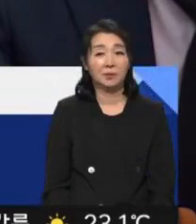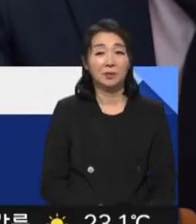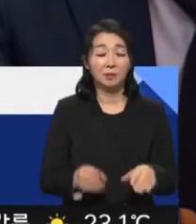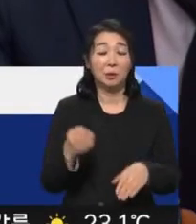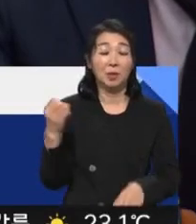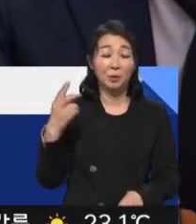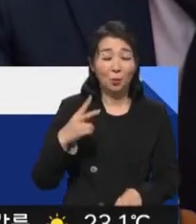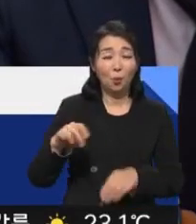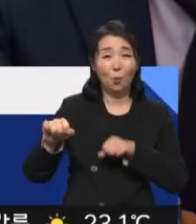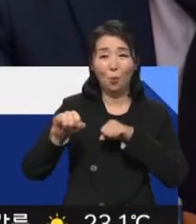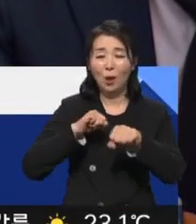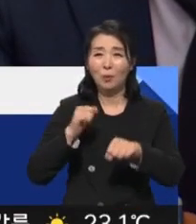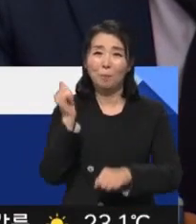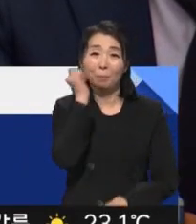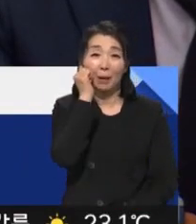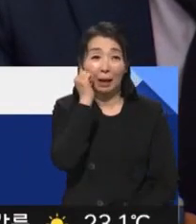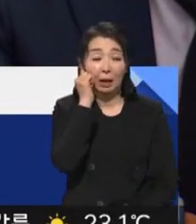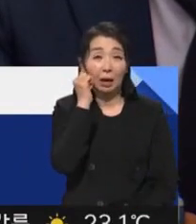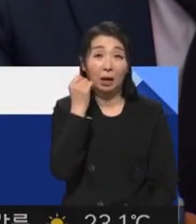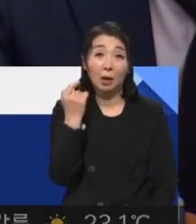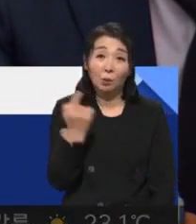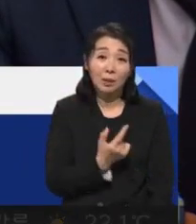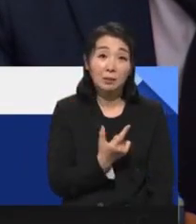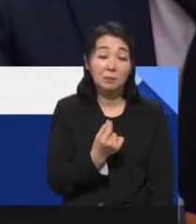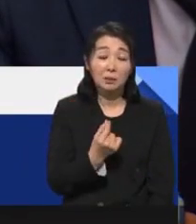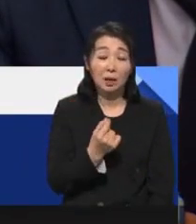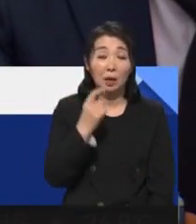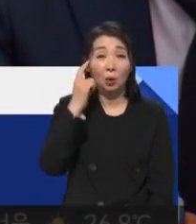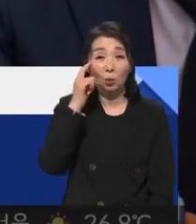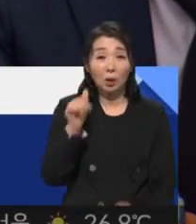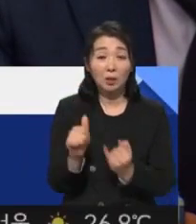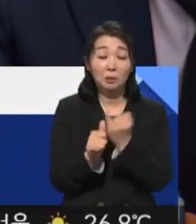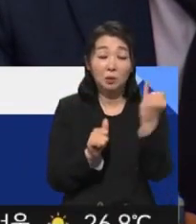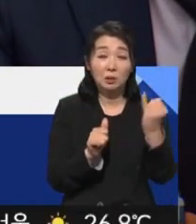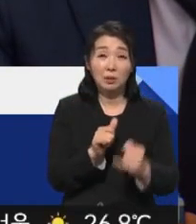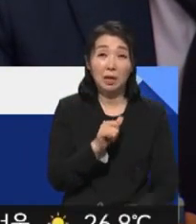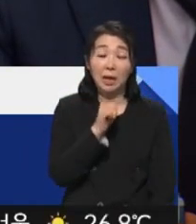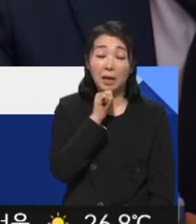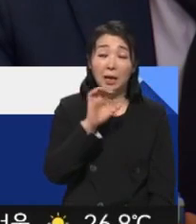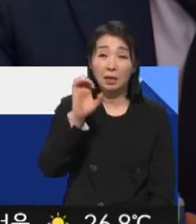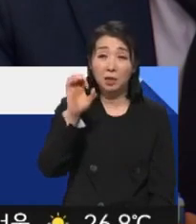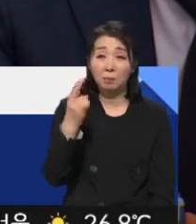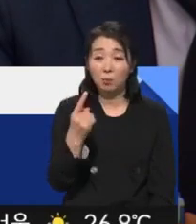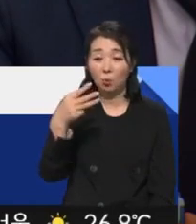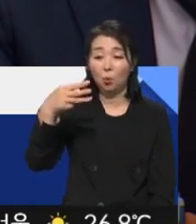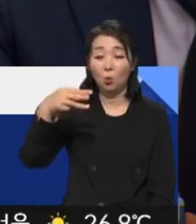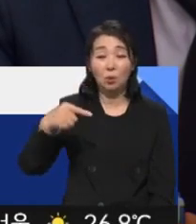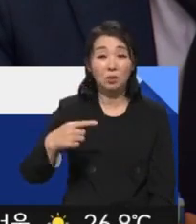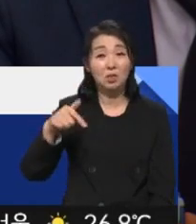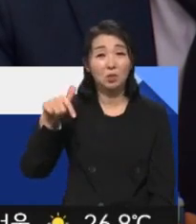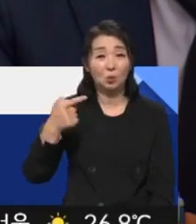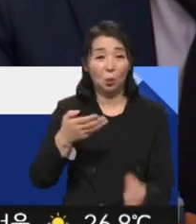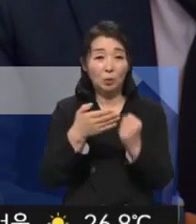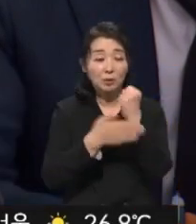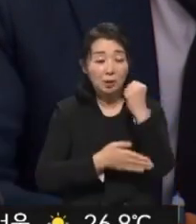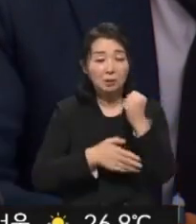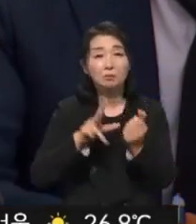외교 참사가 발생했습니다. 김건희 여사의 빈곤 포르노 화제 화보 촬영이 논란이 되고 있습니다.